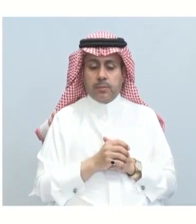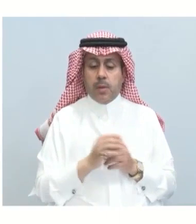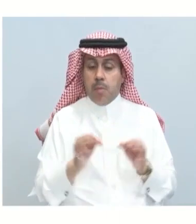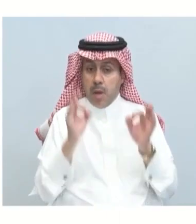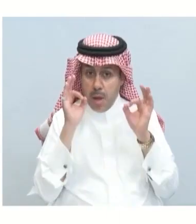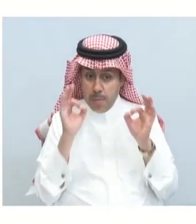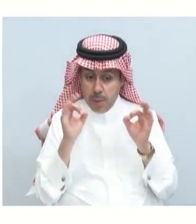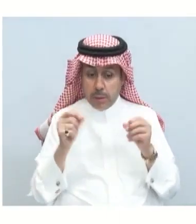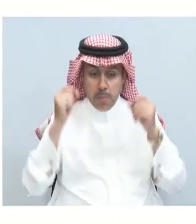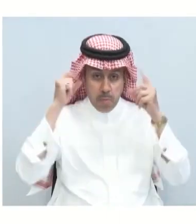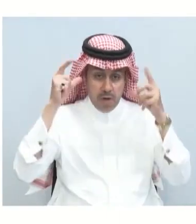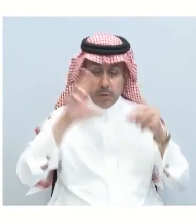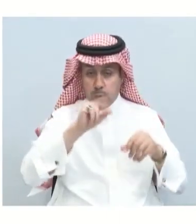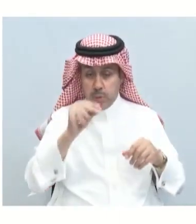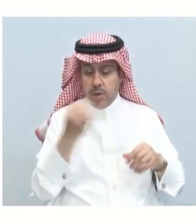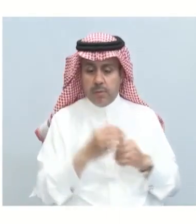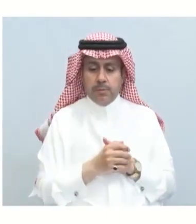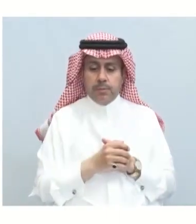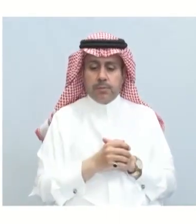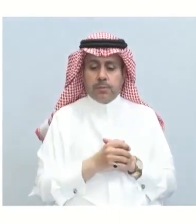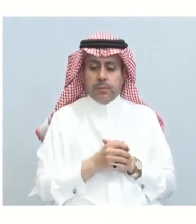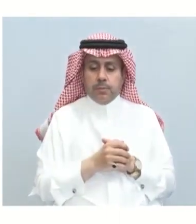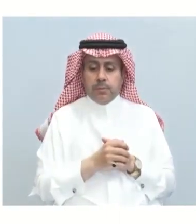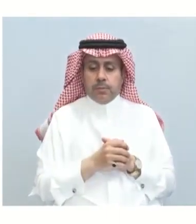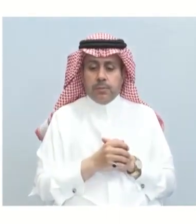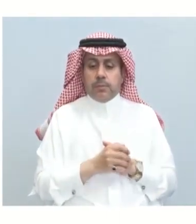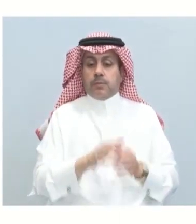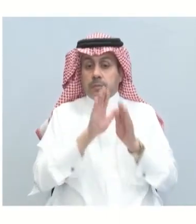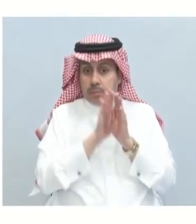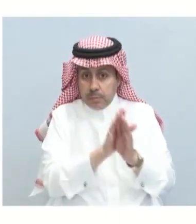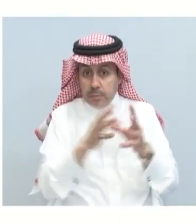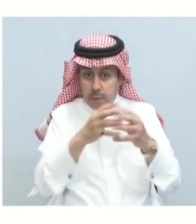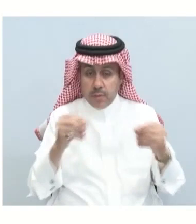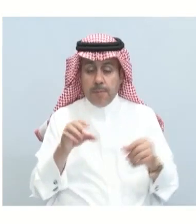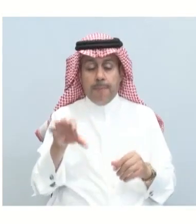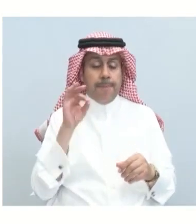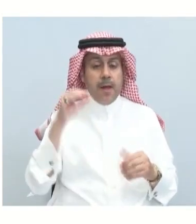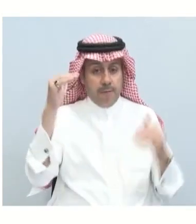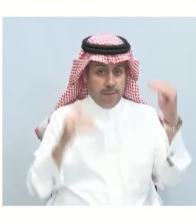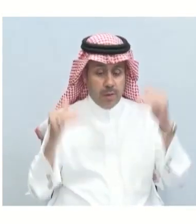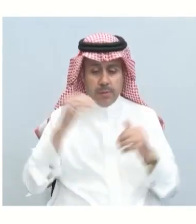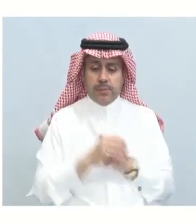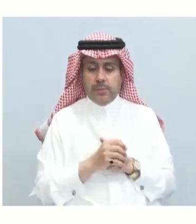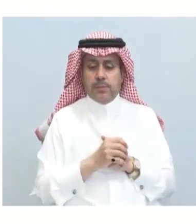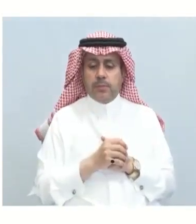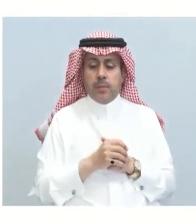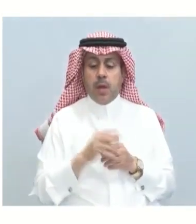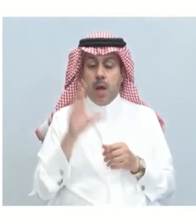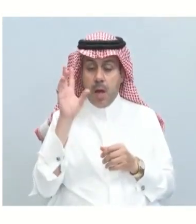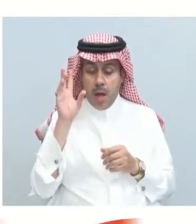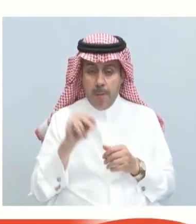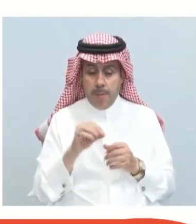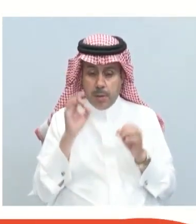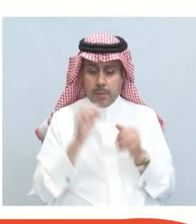اهميه معرفه المتشابه اللفظي نقول اولا يعين المفسر على استخراج الفروق هذ اهميه معرفه مشابه